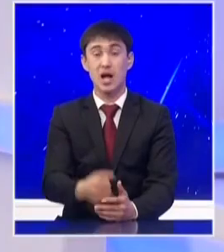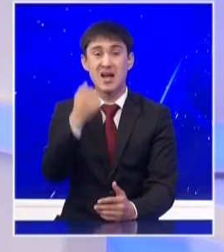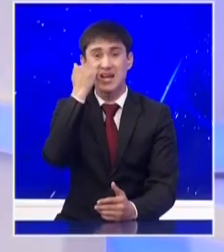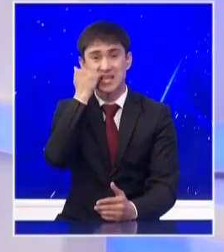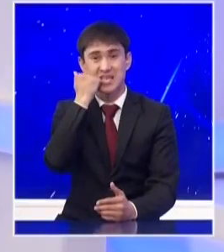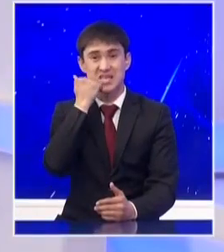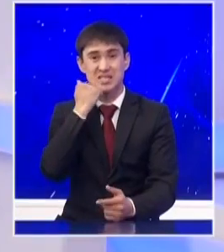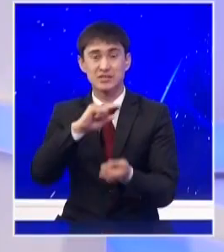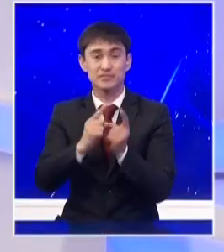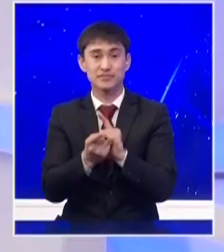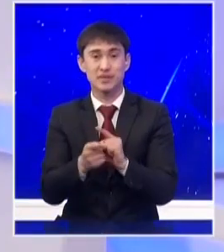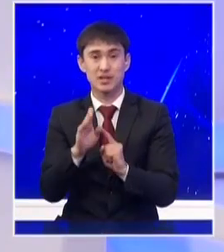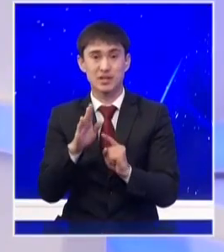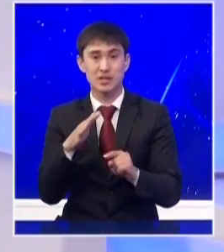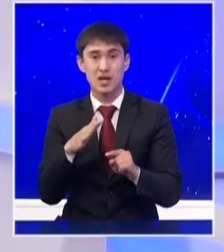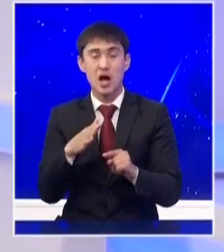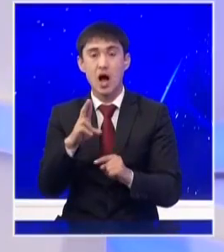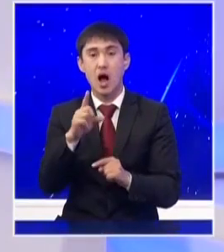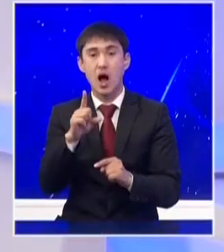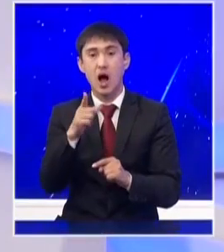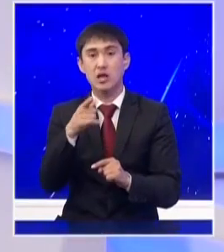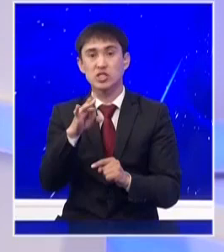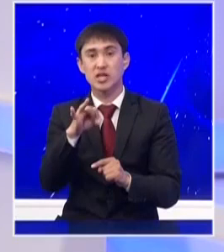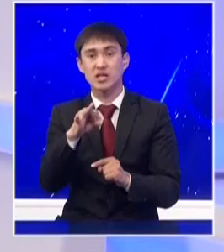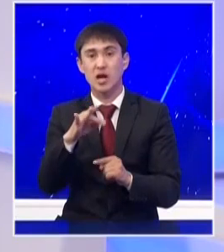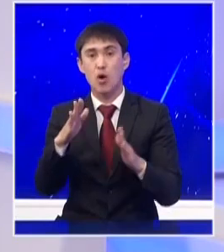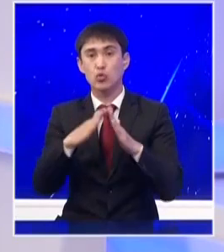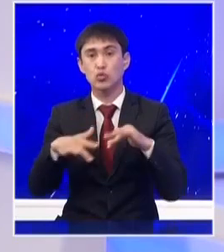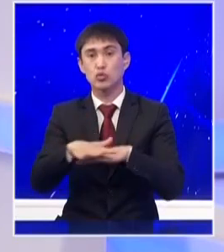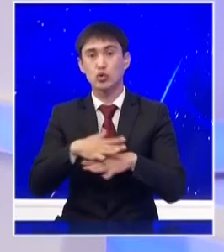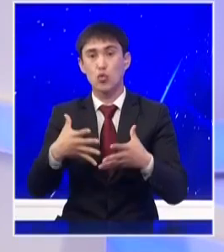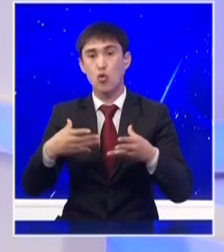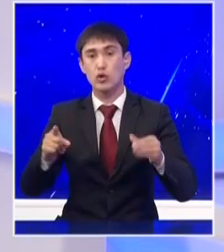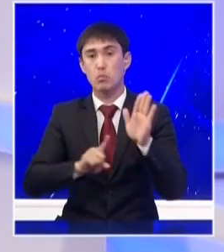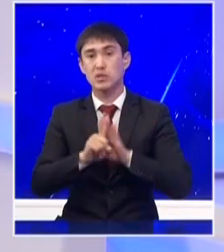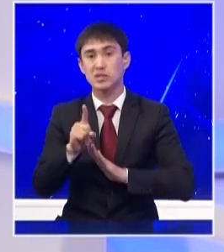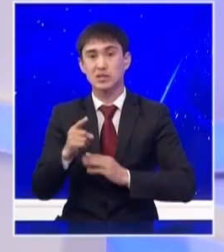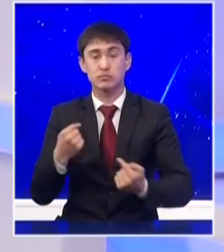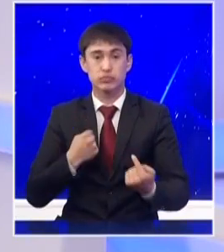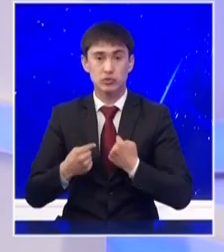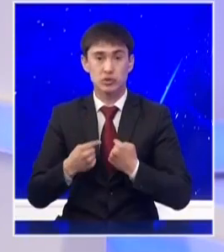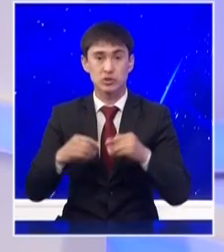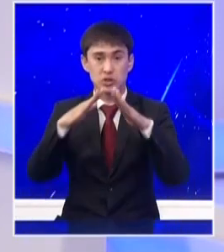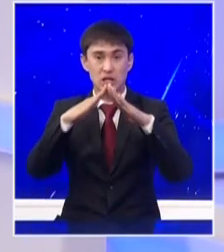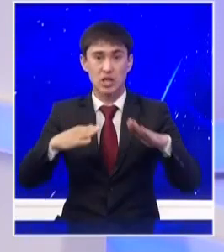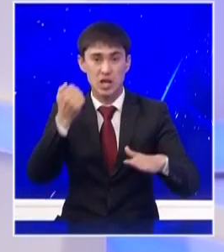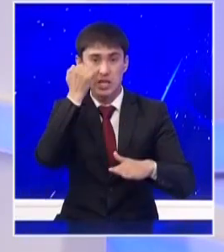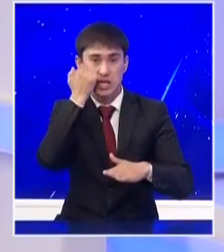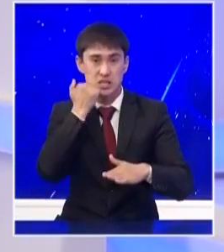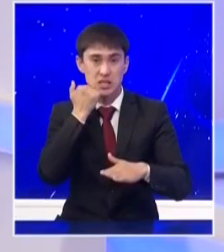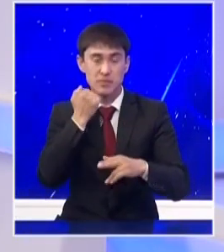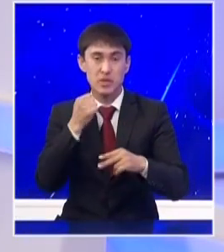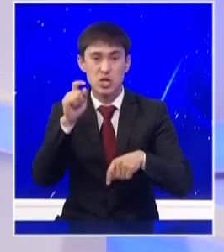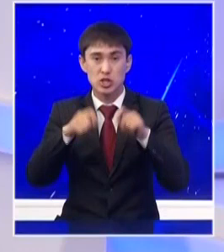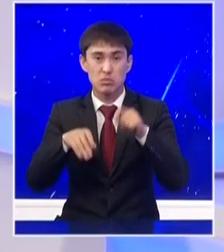Ескіні жамағанның есі кетеді. Ғарышкер шаған ауданындағы тұрғындардан көктем шыққалы маза кеткен. Шатырлары әбден ескіріпті.